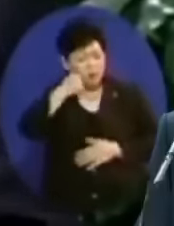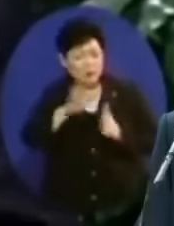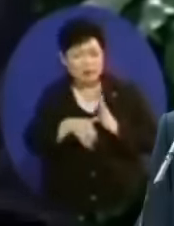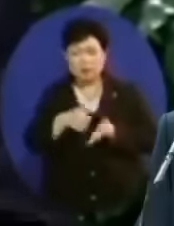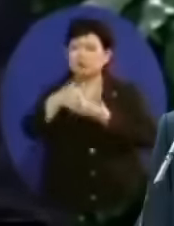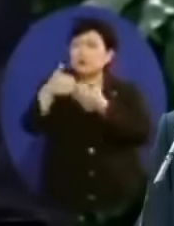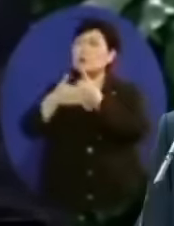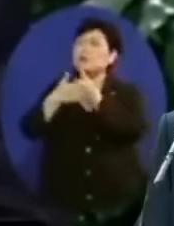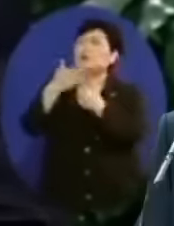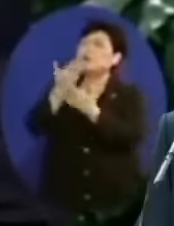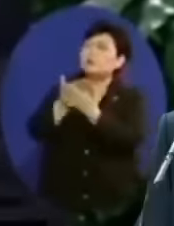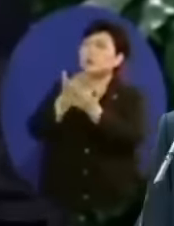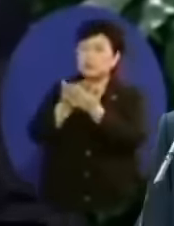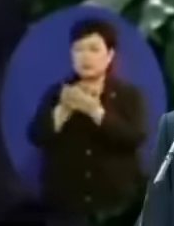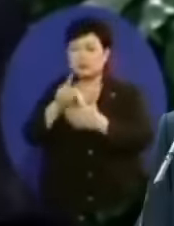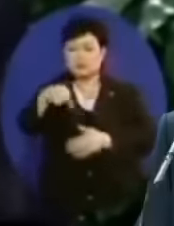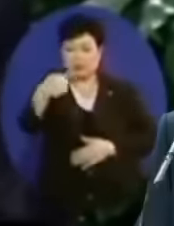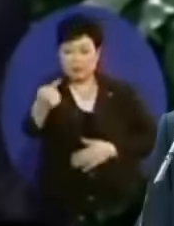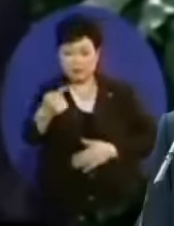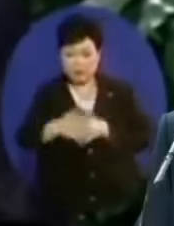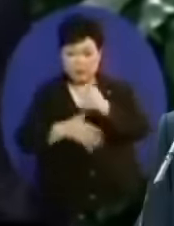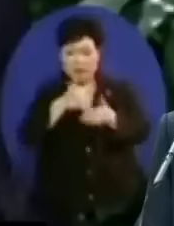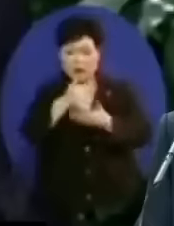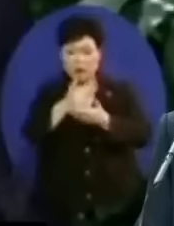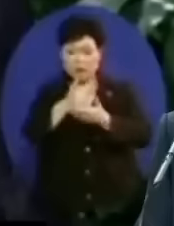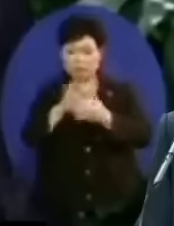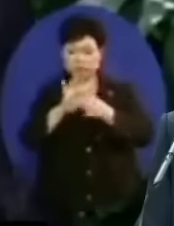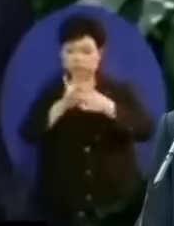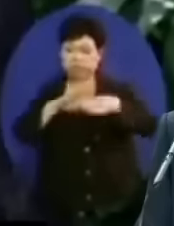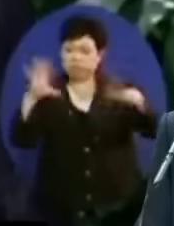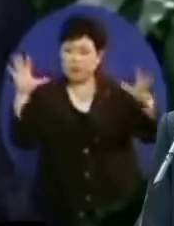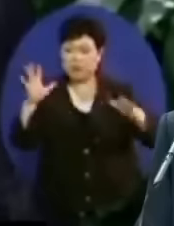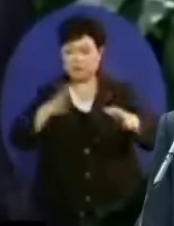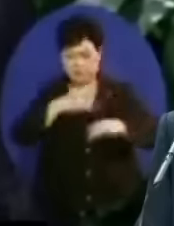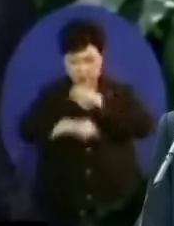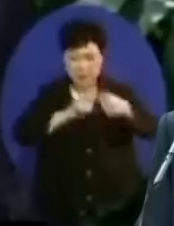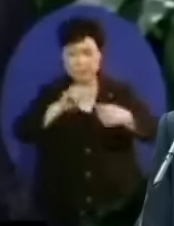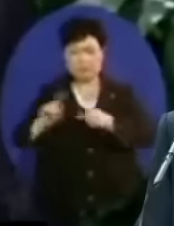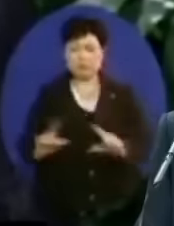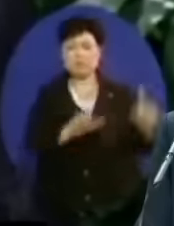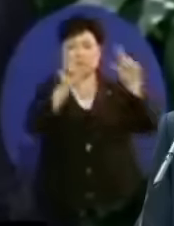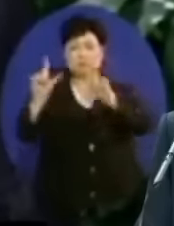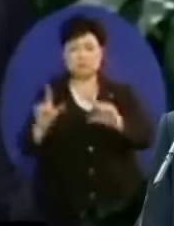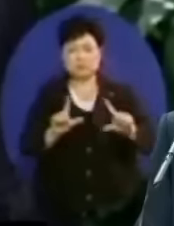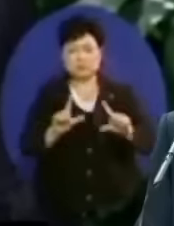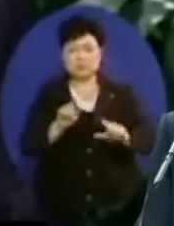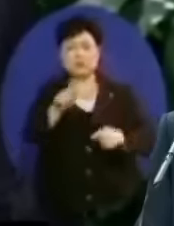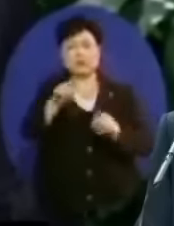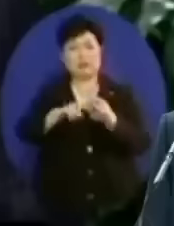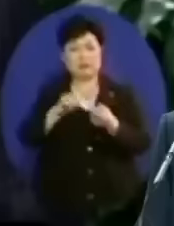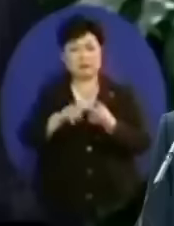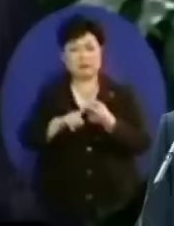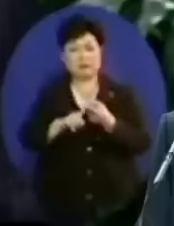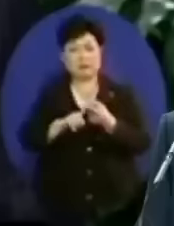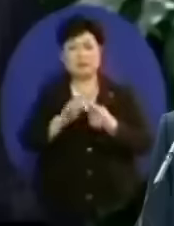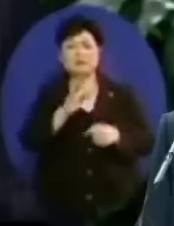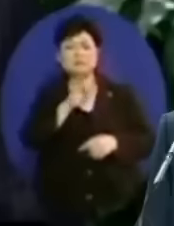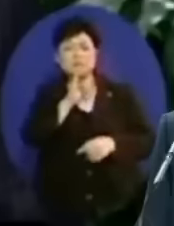와서 도와주시고 그 다음에는 하나님 관심 없이 내 마음대로 사는 것, 이것은